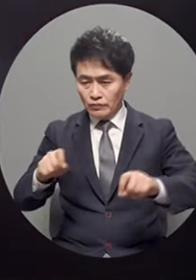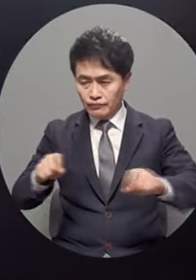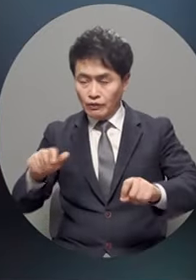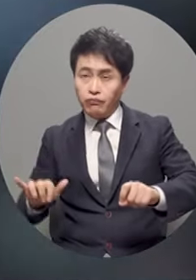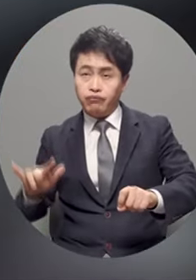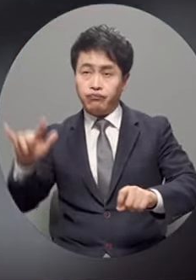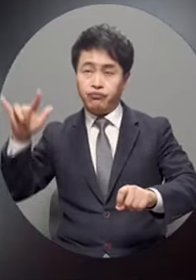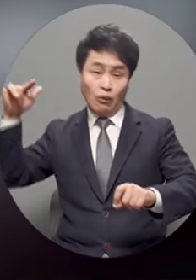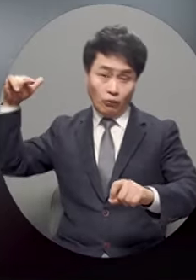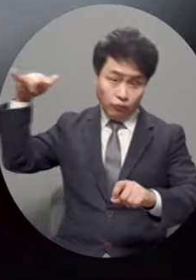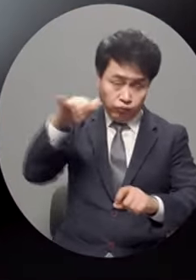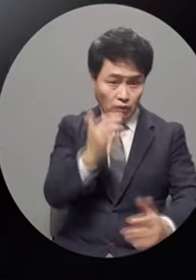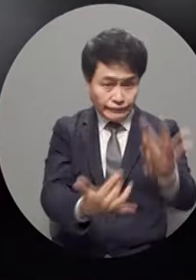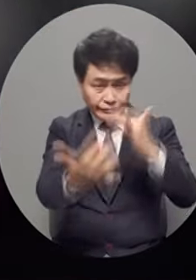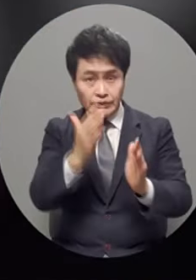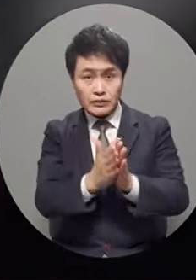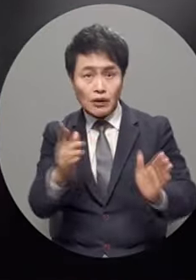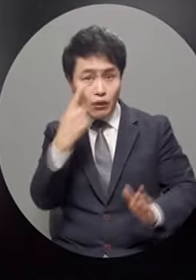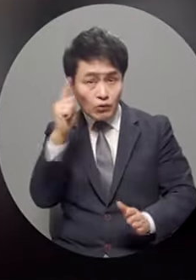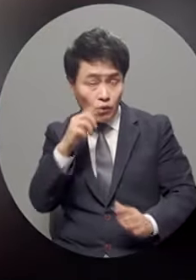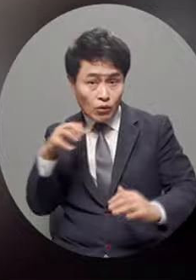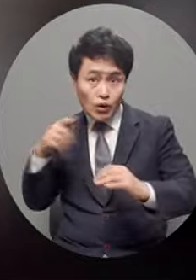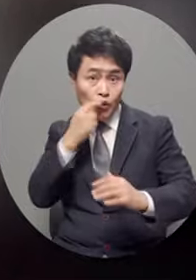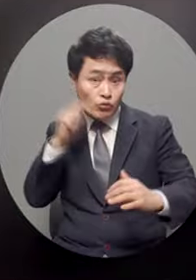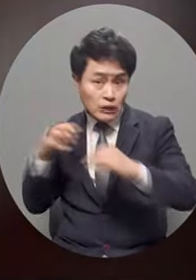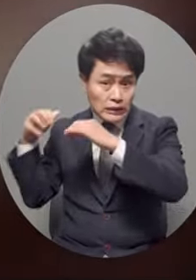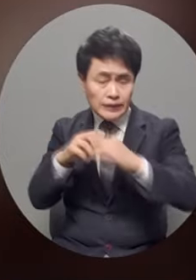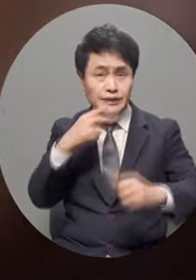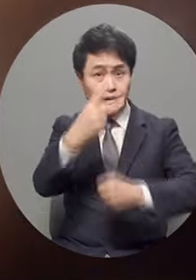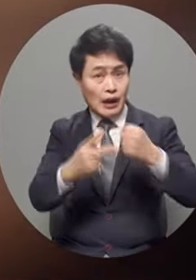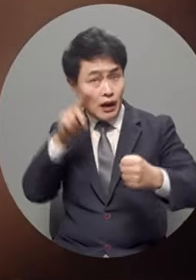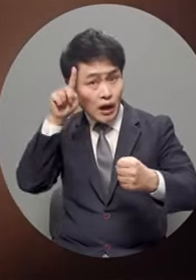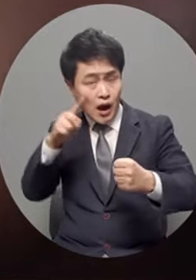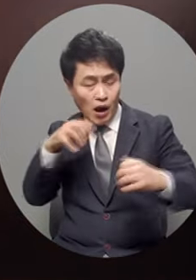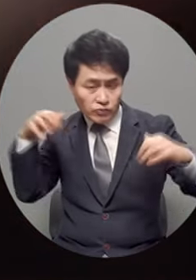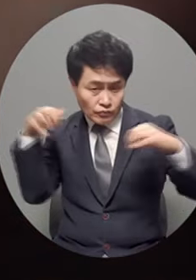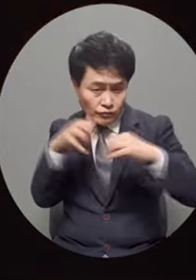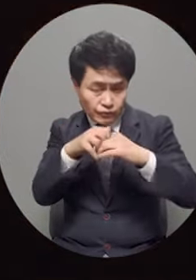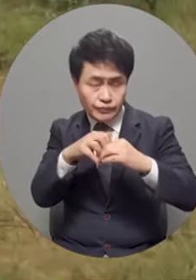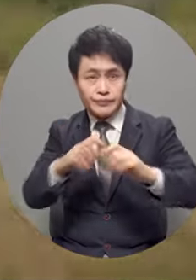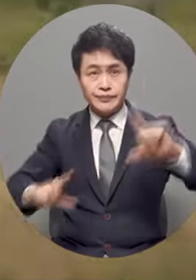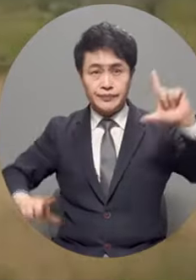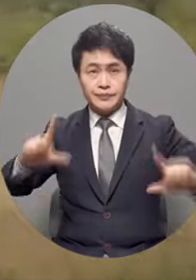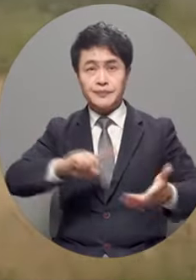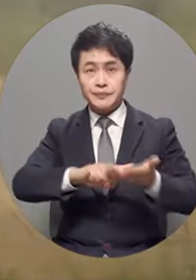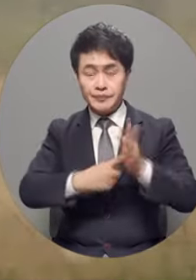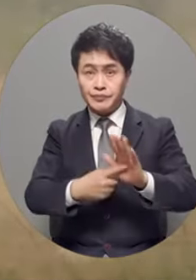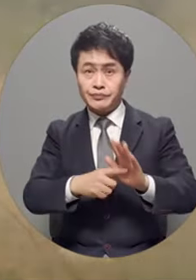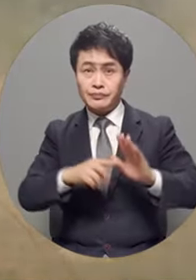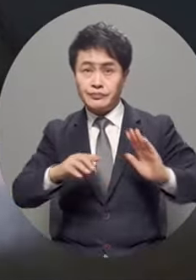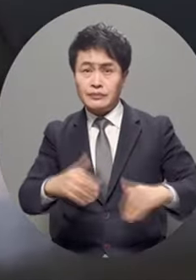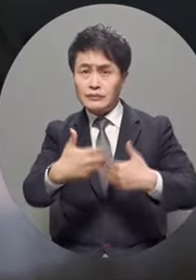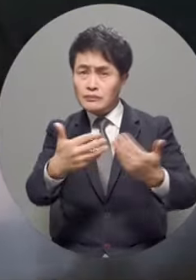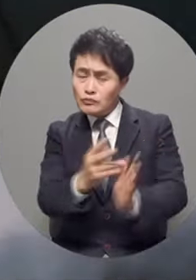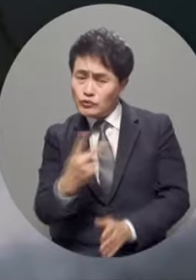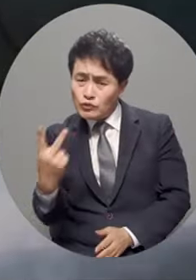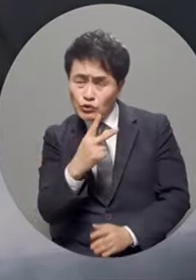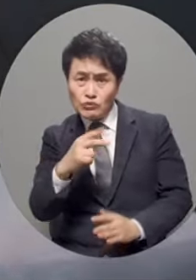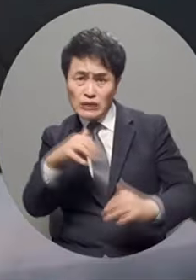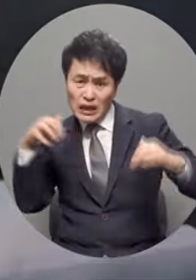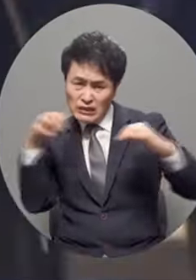치솟았습니다. 러시아의 우크라이나 침공 2주년을 하루 앞두고 충돌이 이어진 겁니다. 두 나라는 잇따라 전투